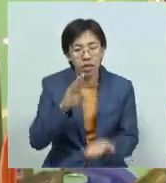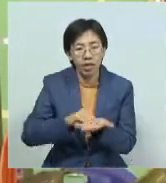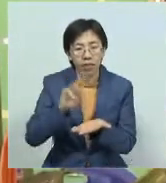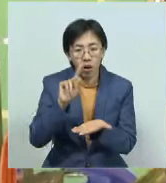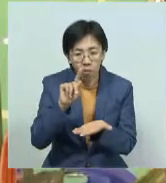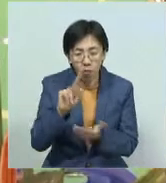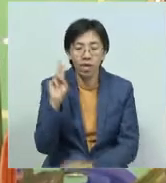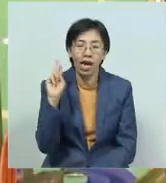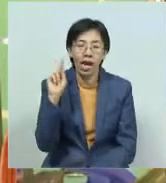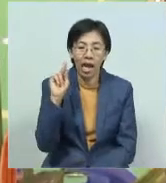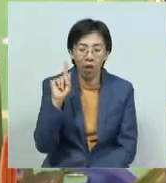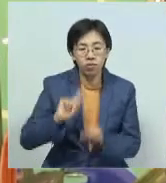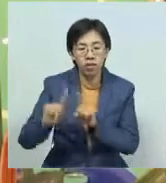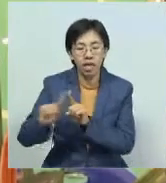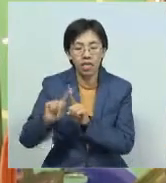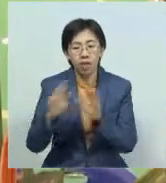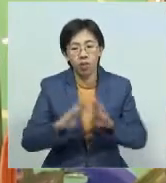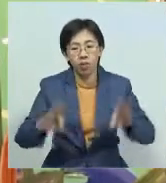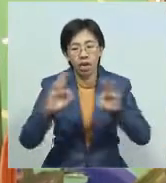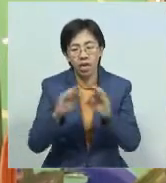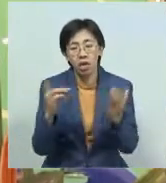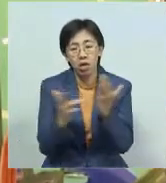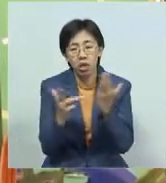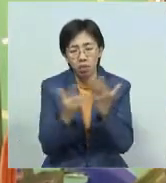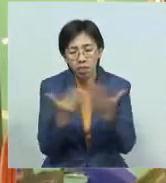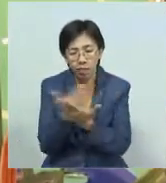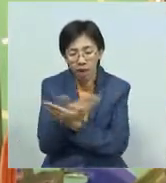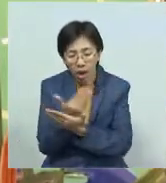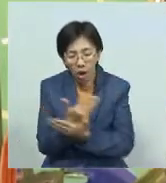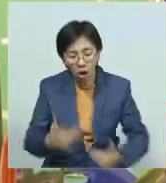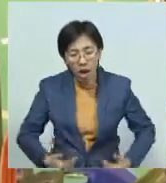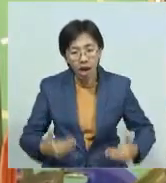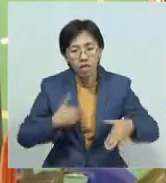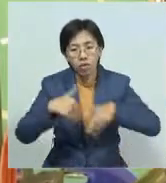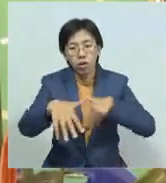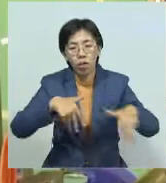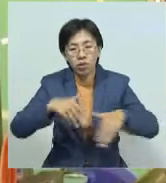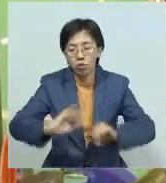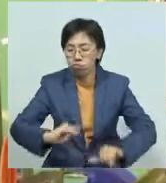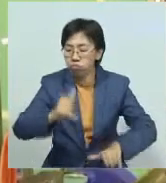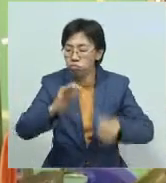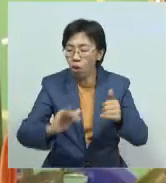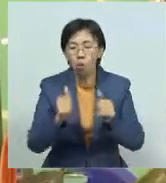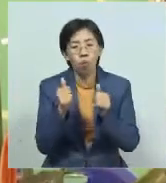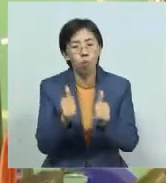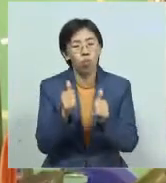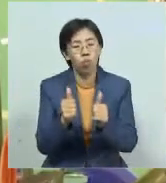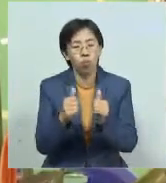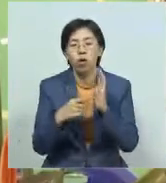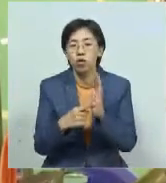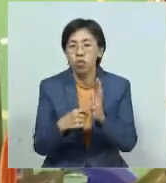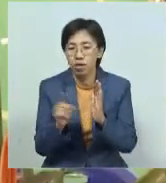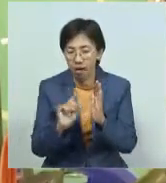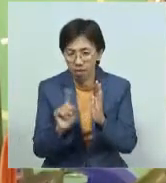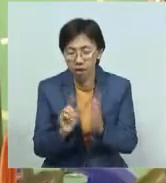ารนะครับการเปลี่ยนแปลงทางเทคโนโลยีเนี่ยทำให้ความเป็นอยู่ของประชาชนในพื้นที่เนี่ยดีขึ้นอย่างมากมายนะครับไม่ว่าจะเป็นในเรื่องของ